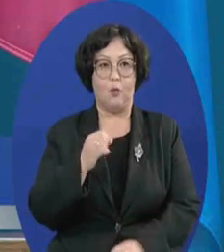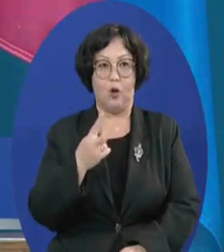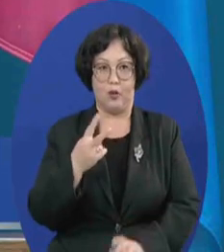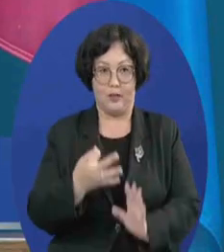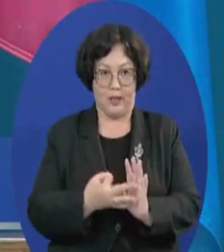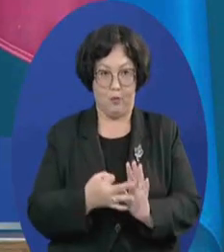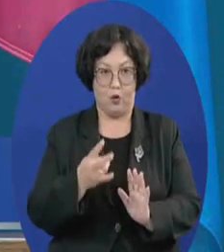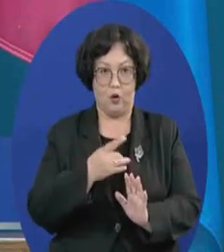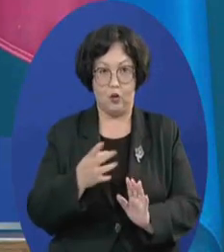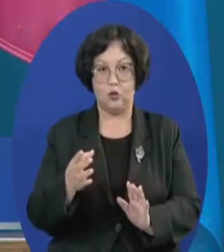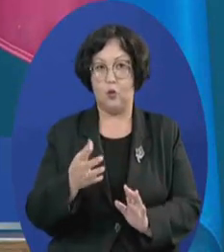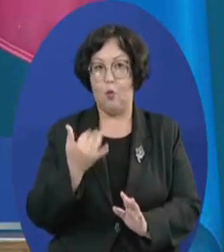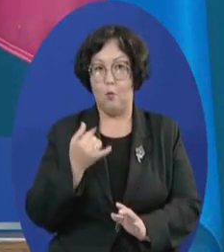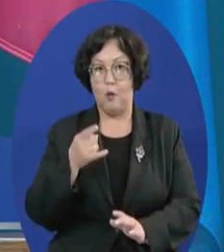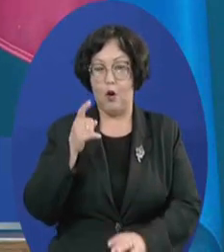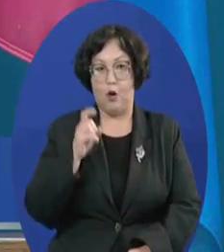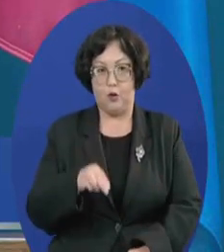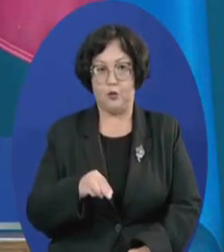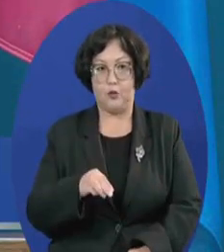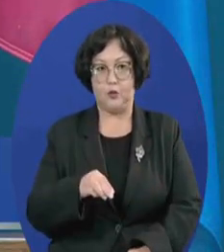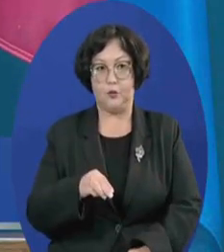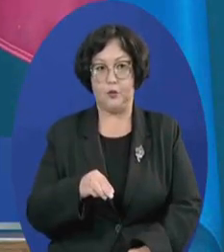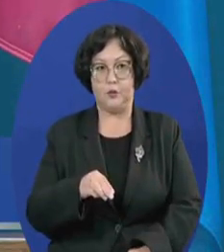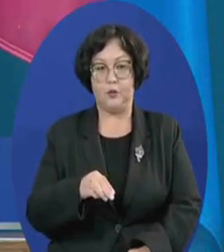2028 оноос Улаанбаатар хотод Венинг